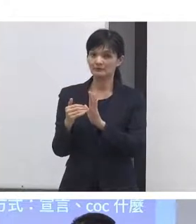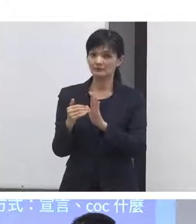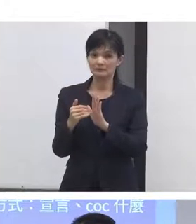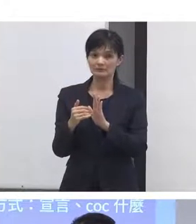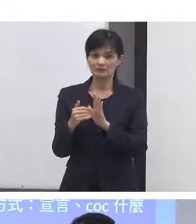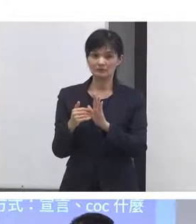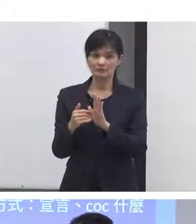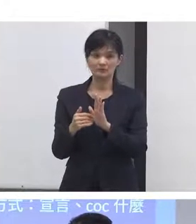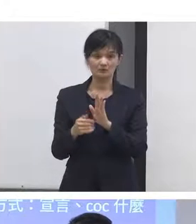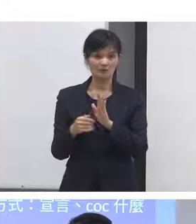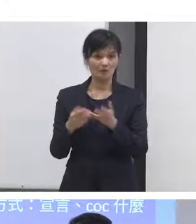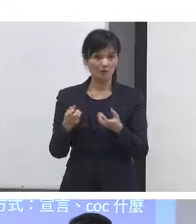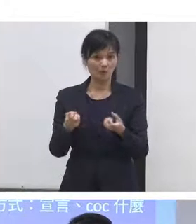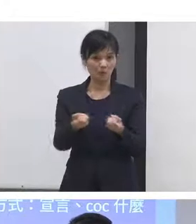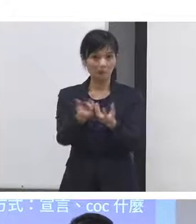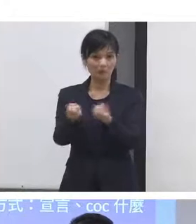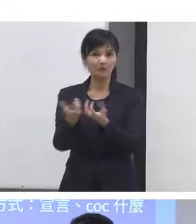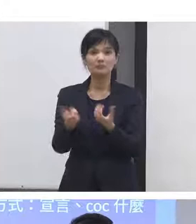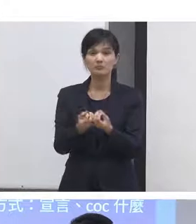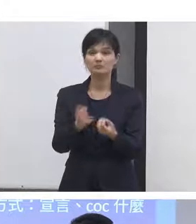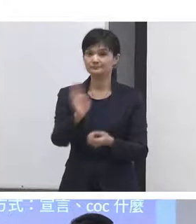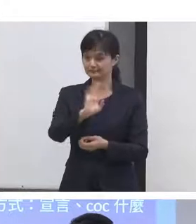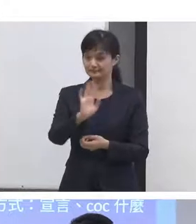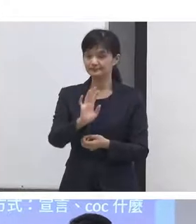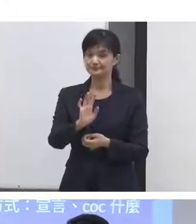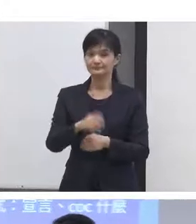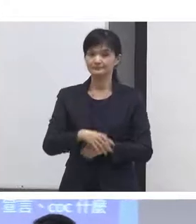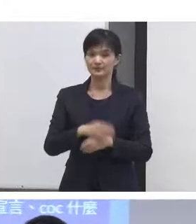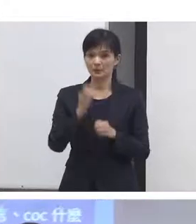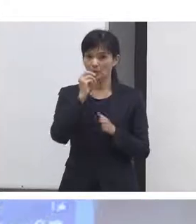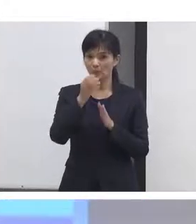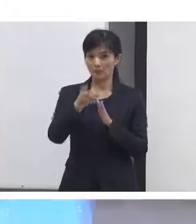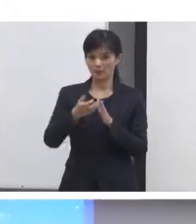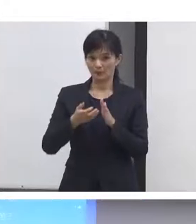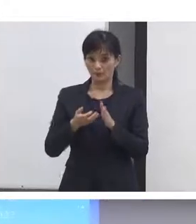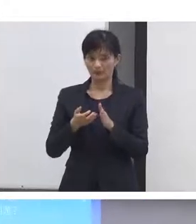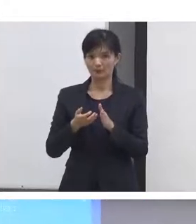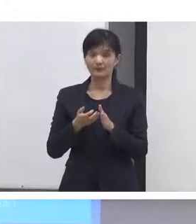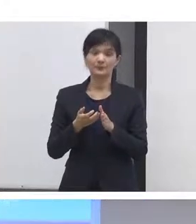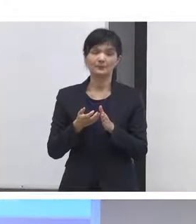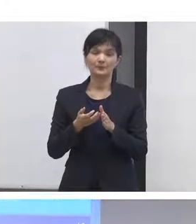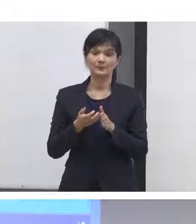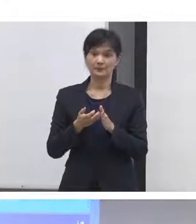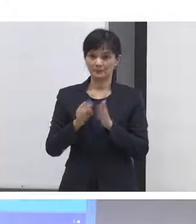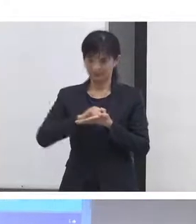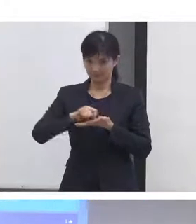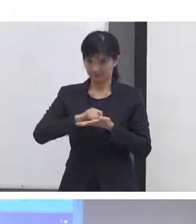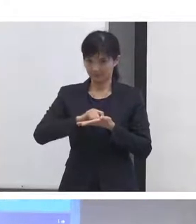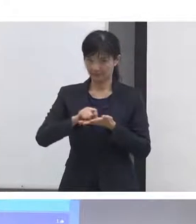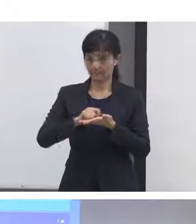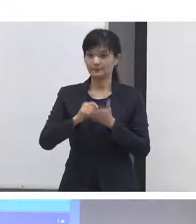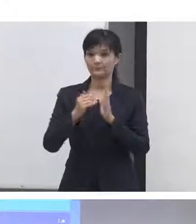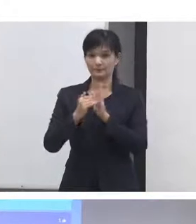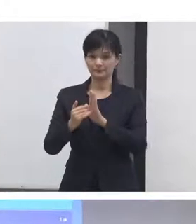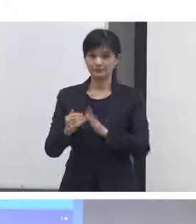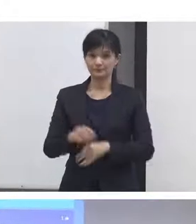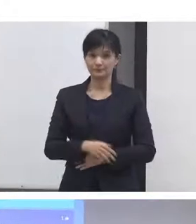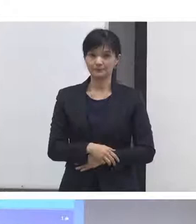事， 就是一秒被代表的问题。 对， 治理老半天，一秒被代表。 对，哦，辟谣跑断